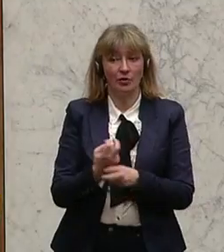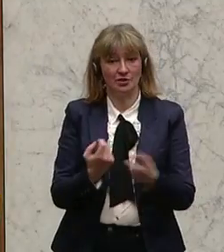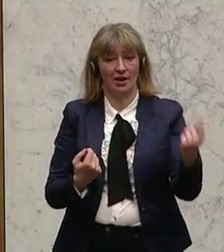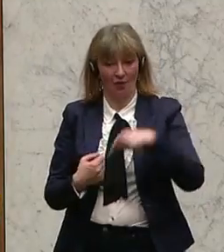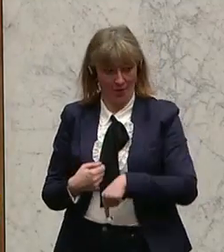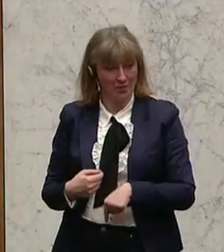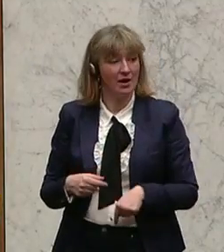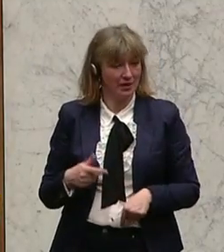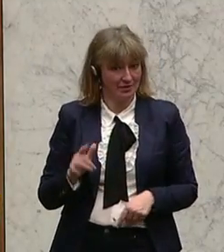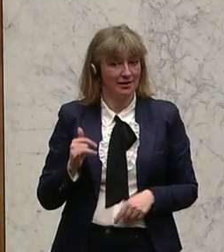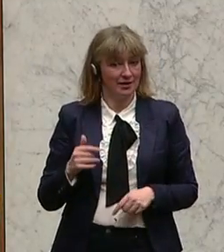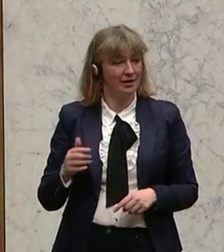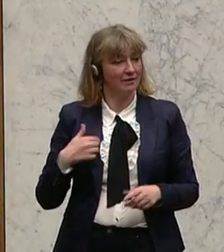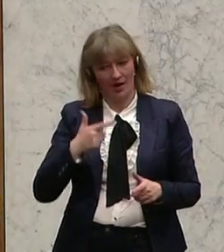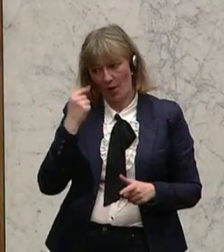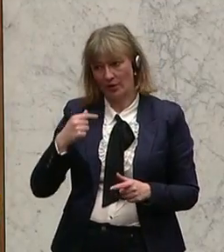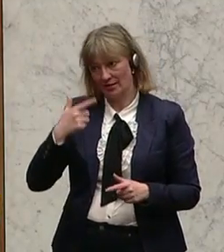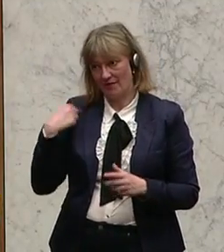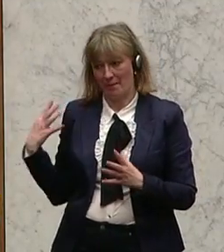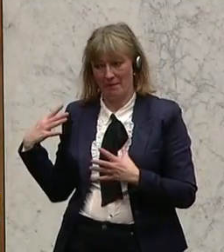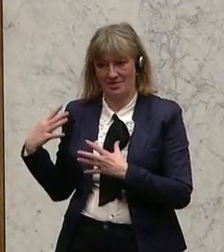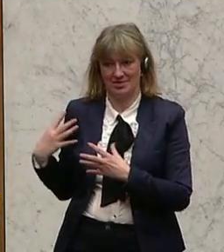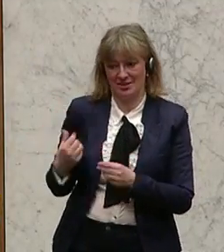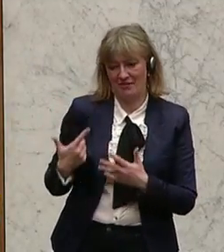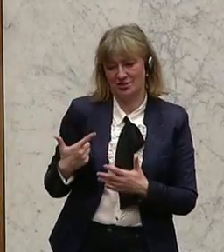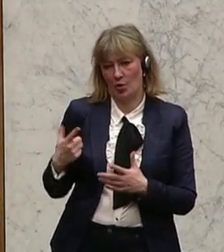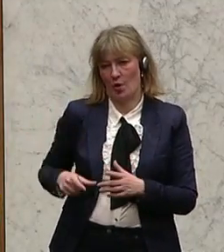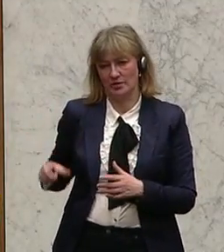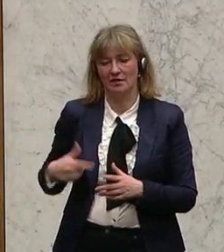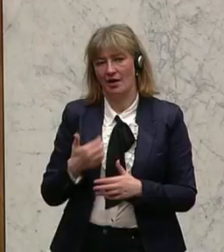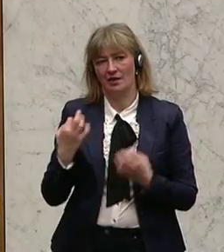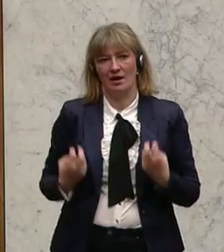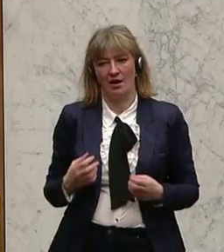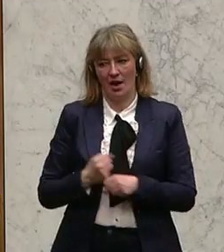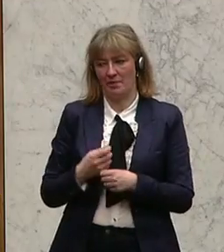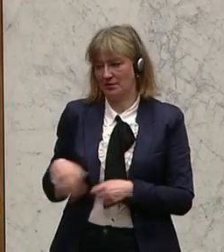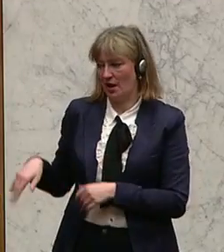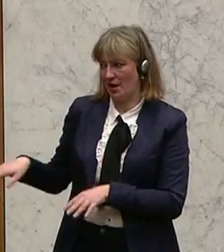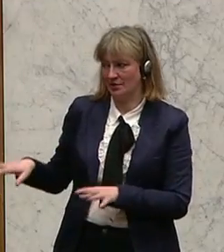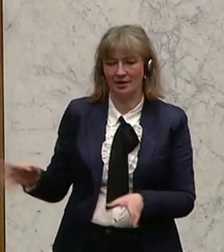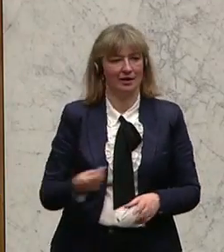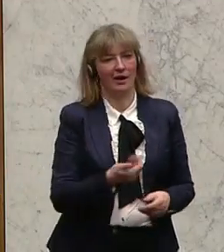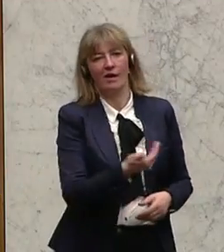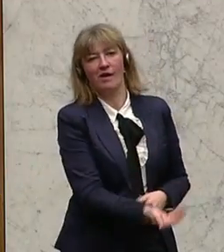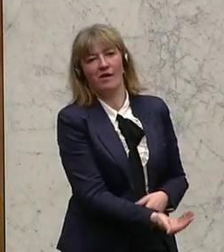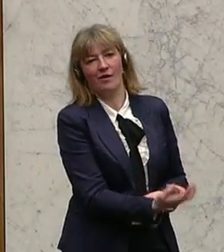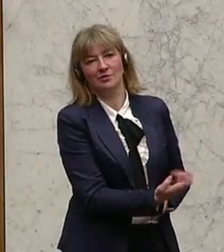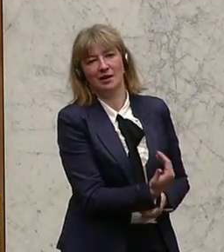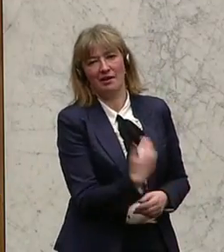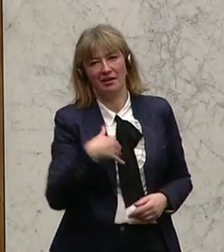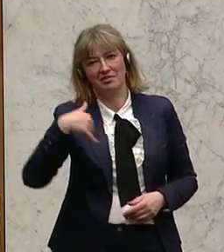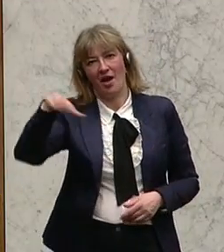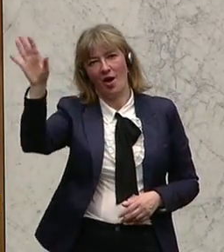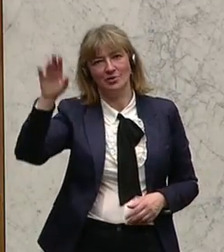sind, die 20 Leute im Gepäck hatten oder mehr, die dann einen Tag hier sind, ihre Arbeit erledigt haben, dann Geld von Österreich bekommen, um nach Hause zu fahren,